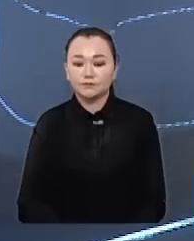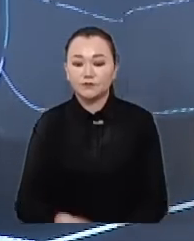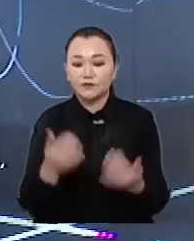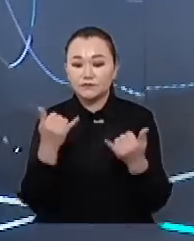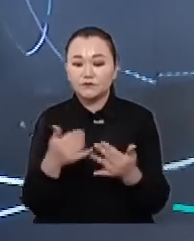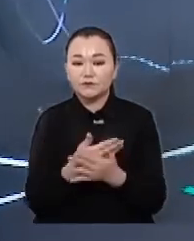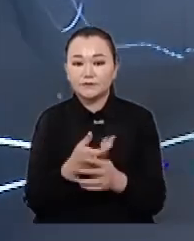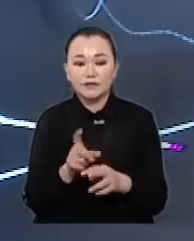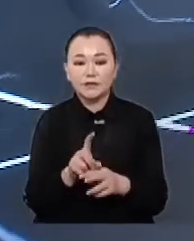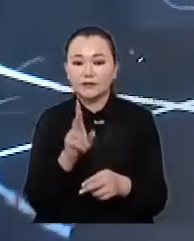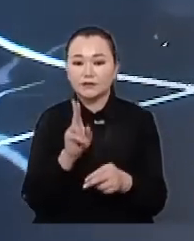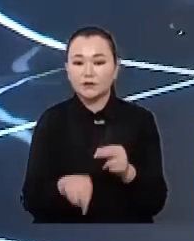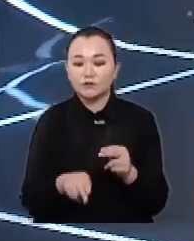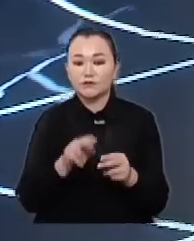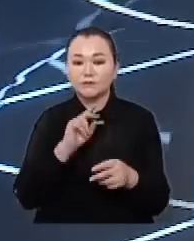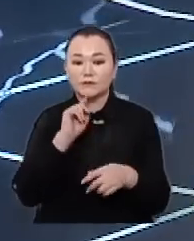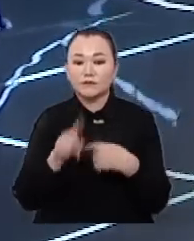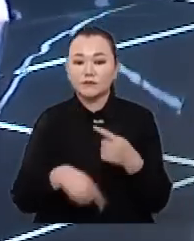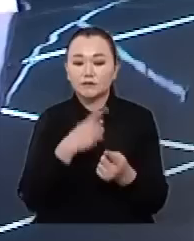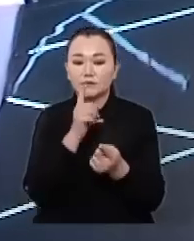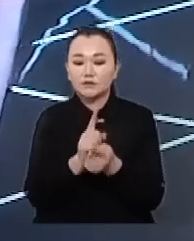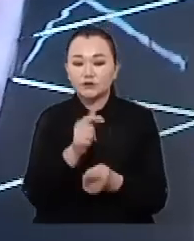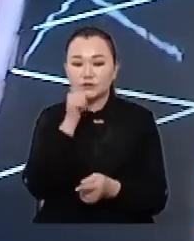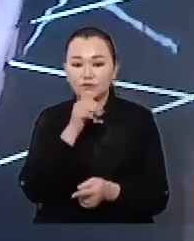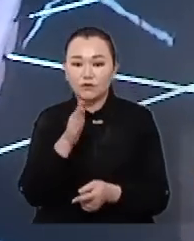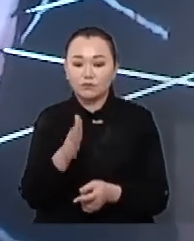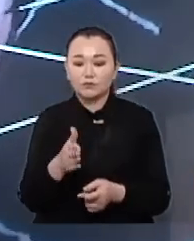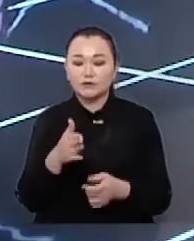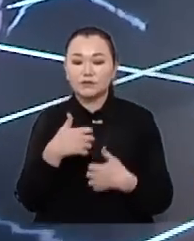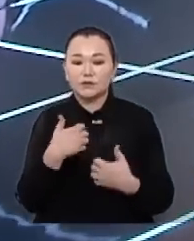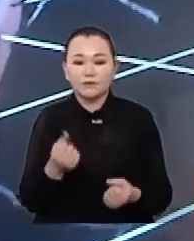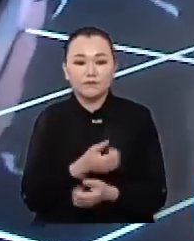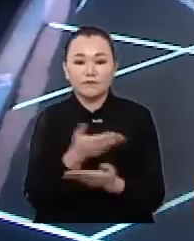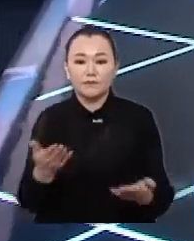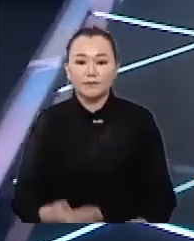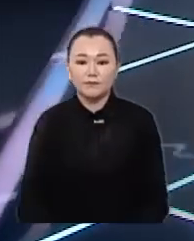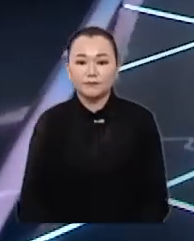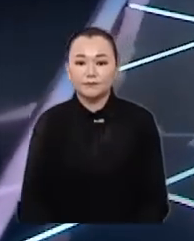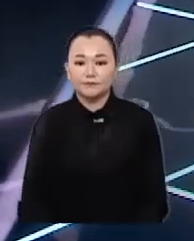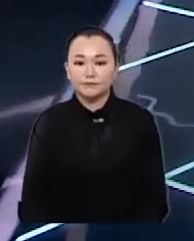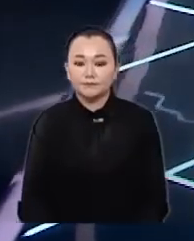Бүгінгі келіп түскен ақпараттар легі осындай. Біз өздеріңізбен ертеңге дейін қоштасамыз. Аман сау болыңыздар.